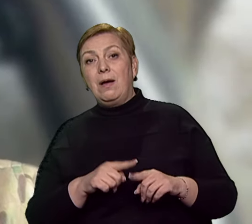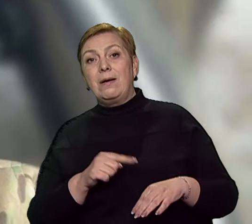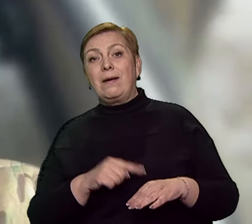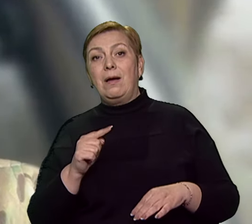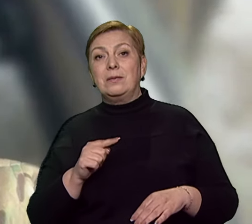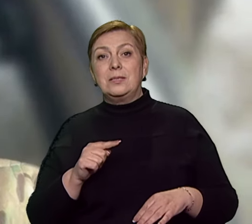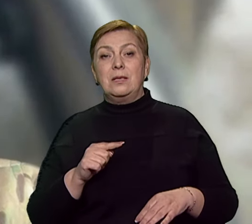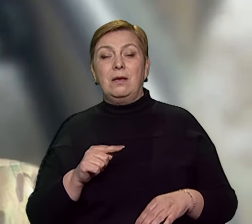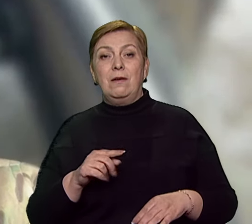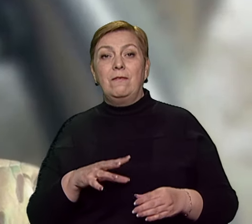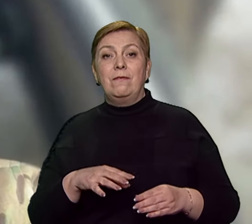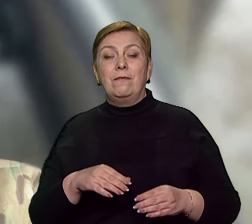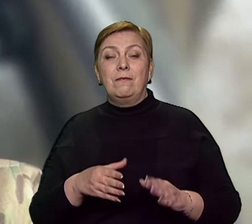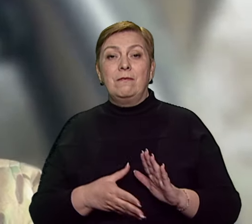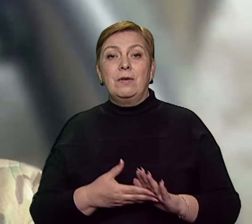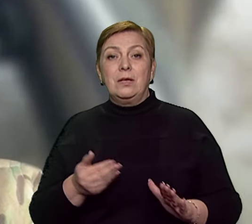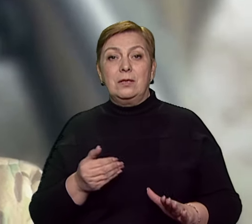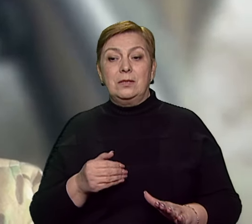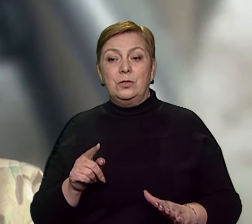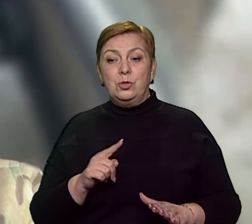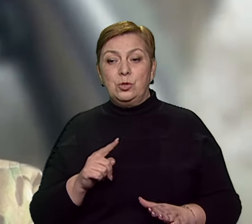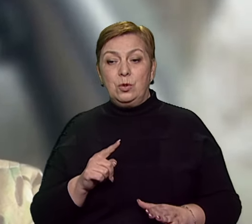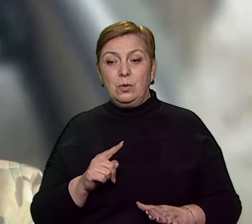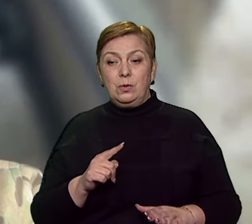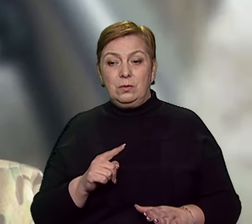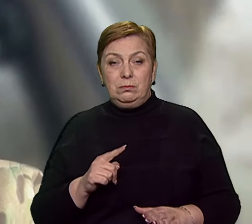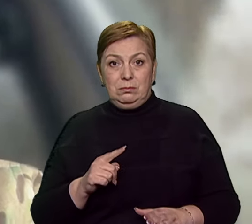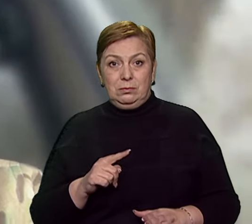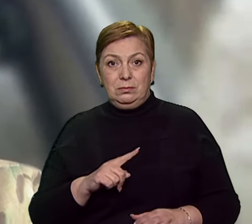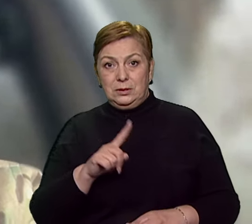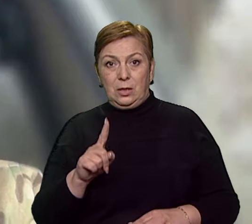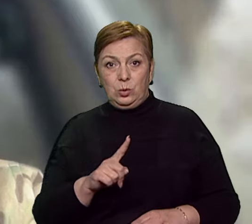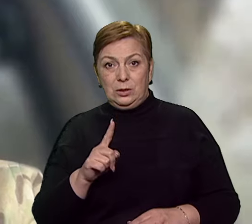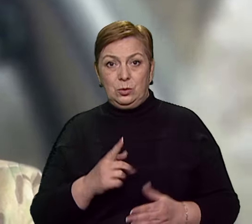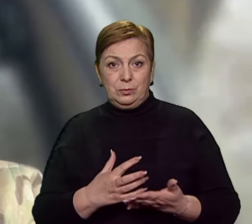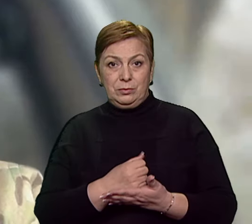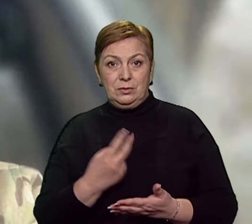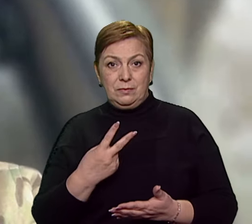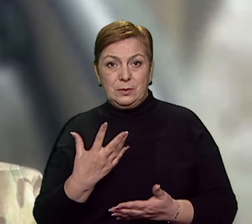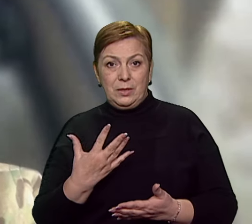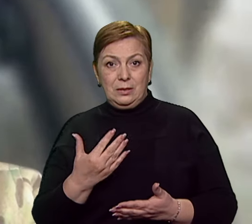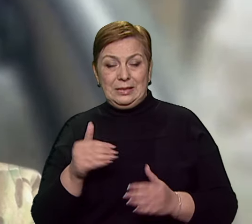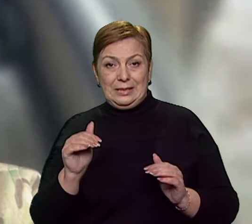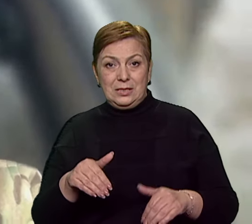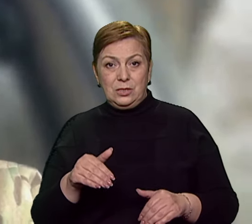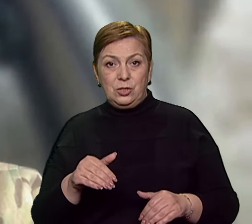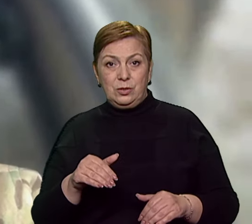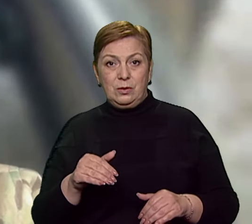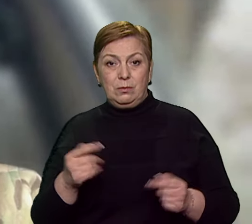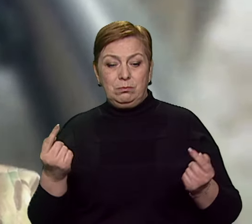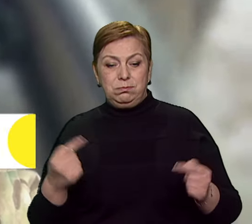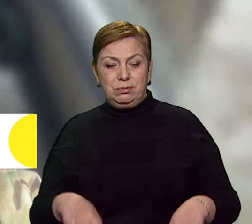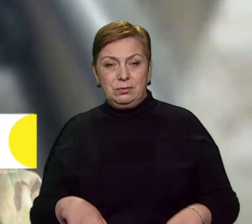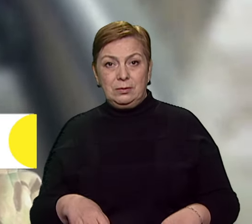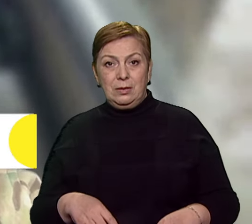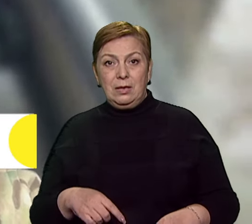певно, зібрала і за годину ці 25 тисяч, тому що обвалився сайт президента України